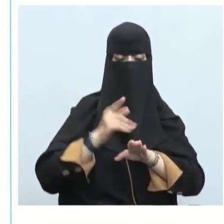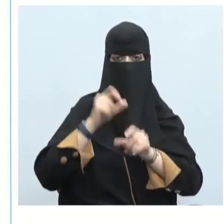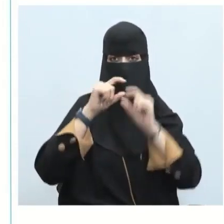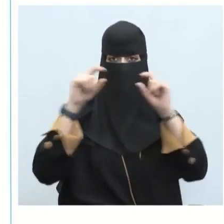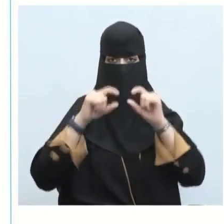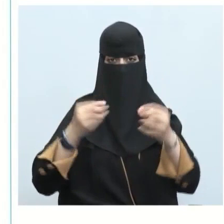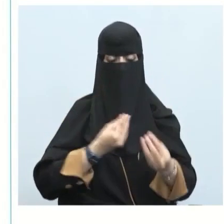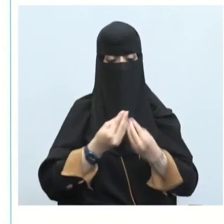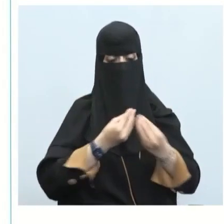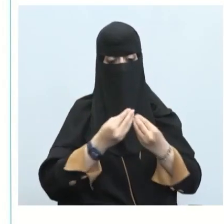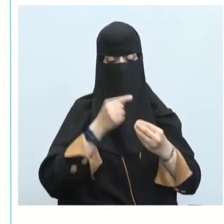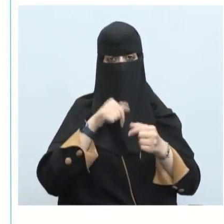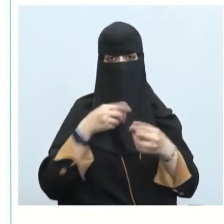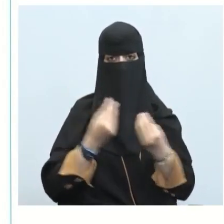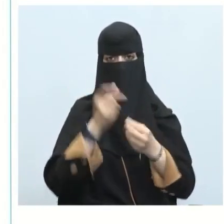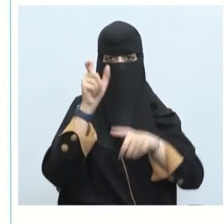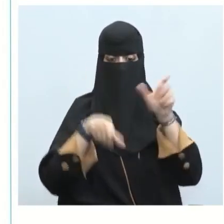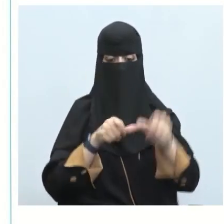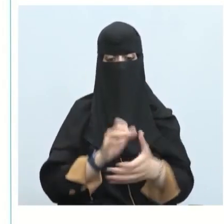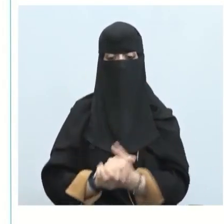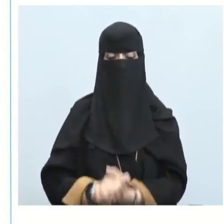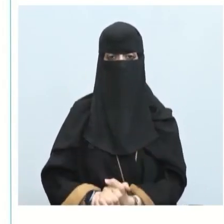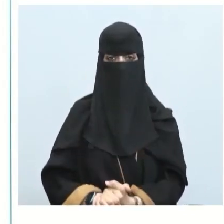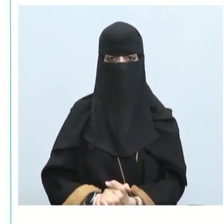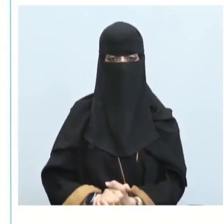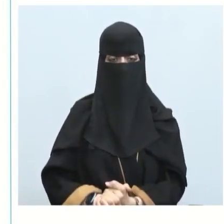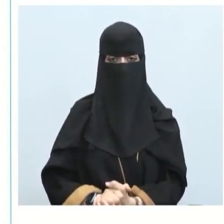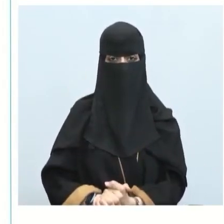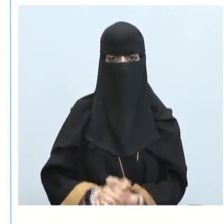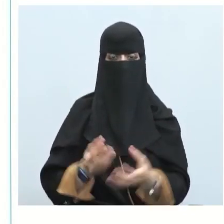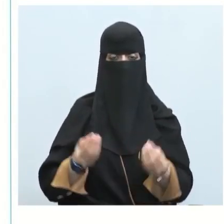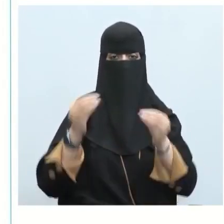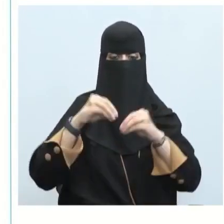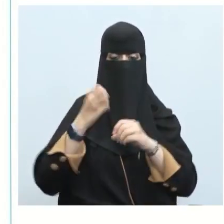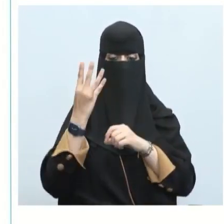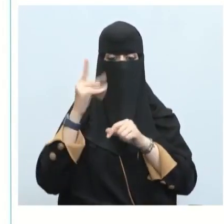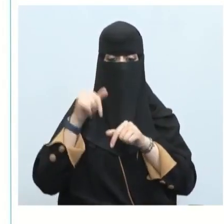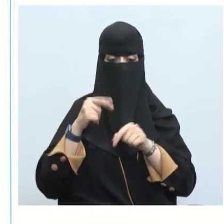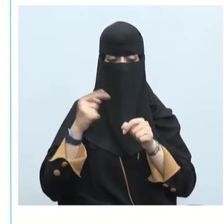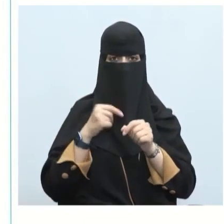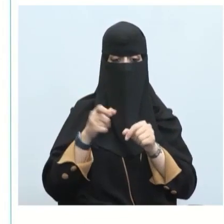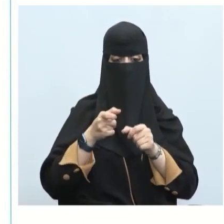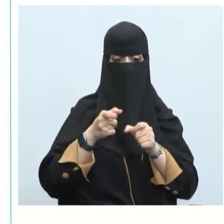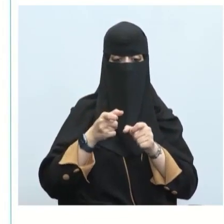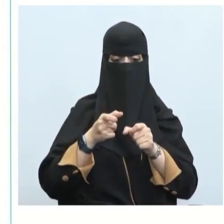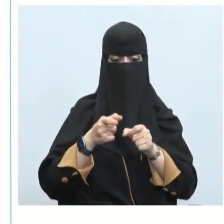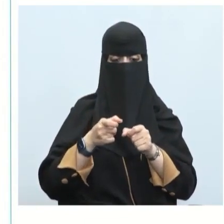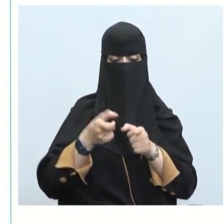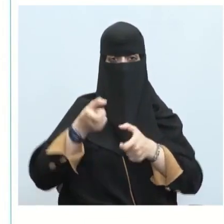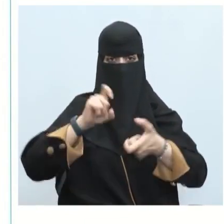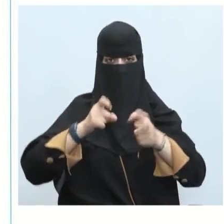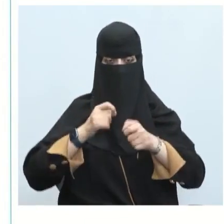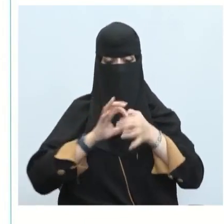والتفاعل مع العملاء الخطوه الرابعه من خطوات التواجد الفعاله على